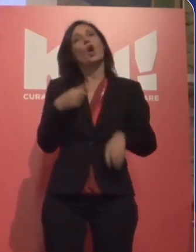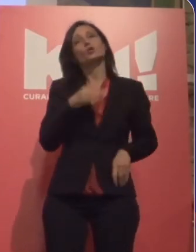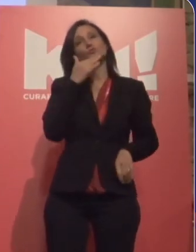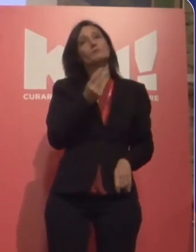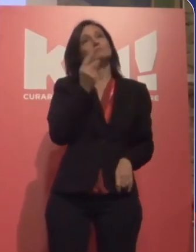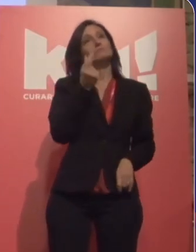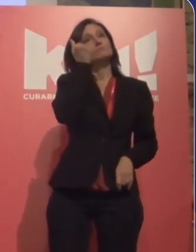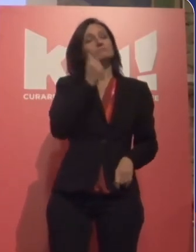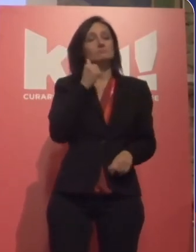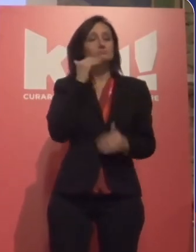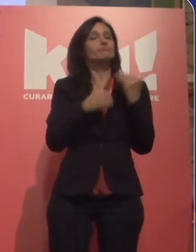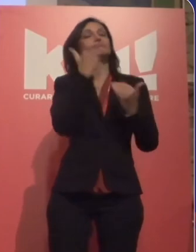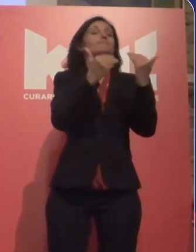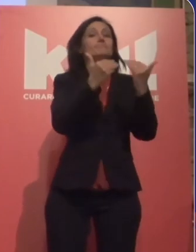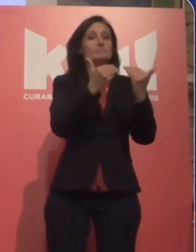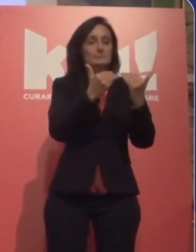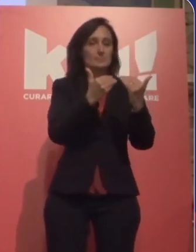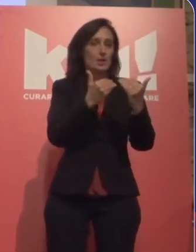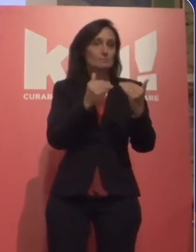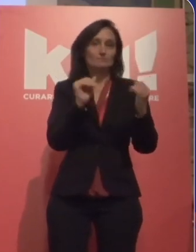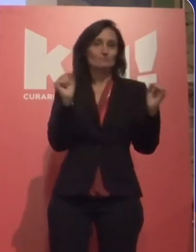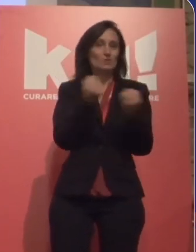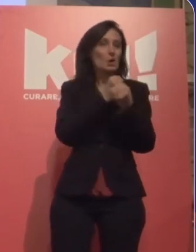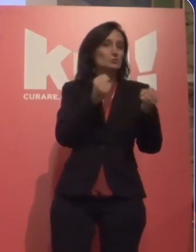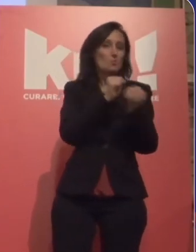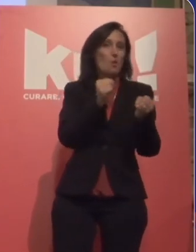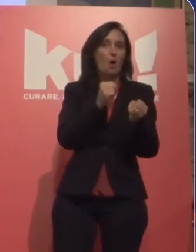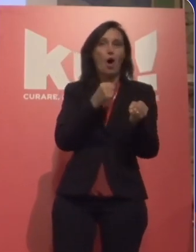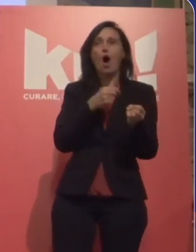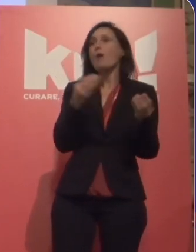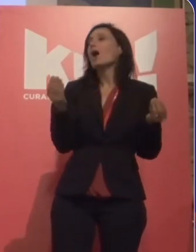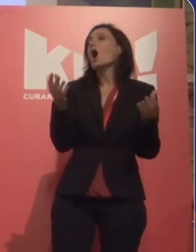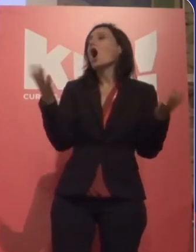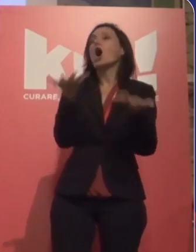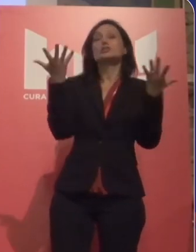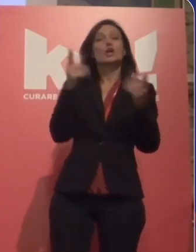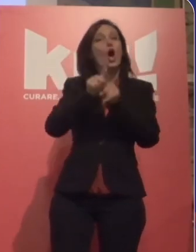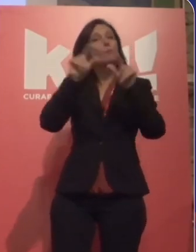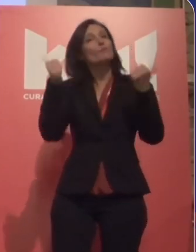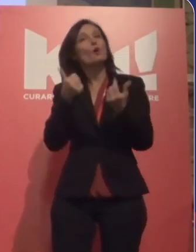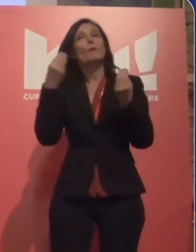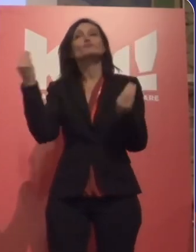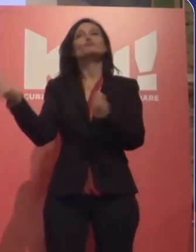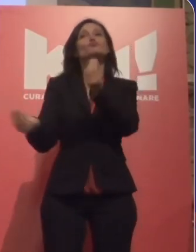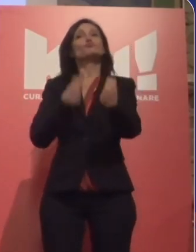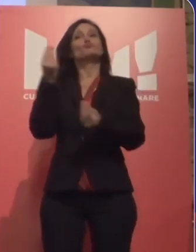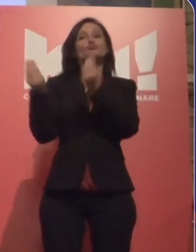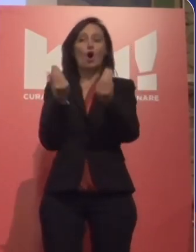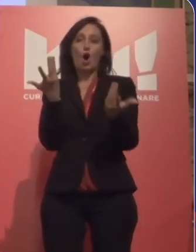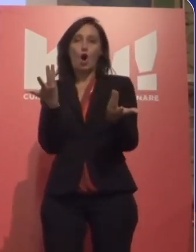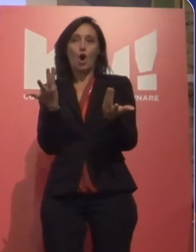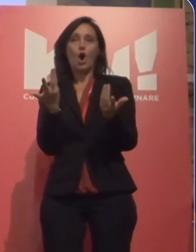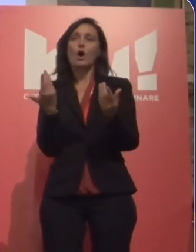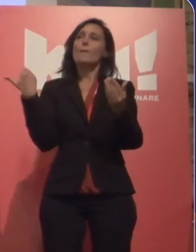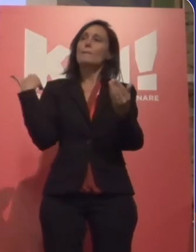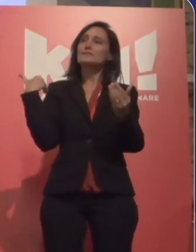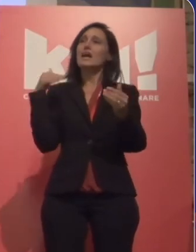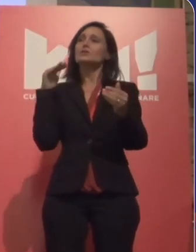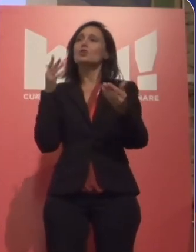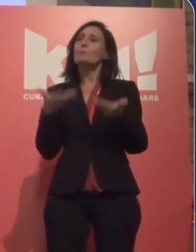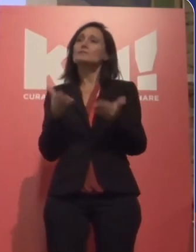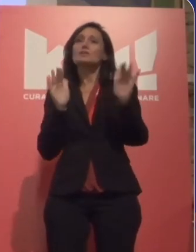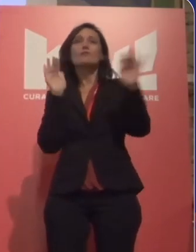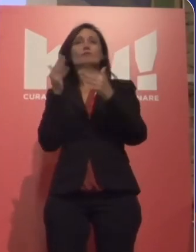ricominciamo come se tutto sia un gioco ad incastro tra passato presente futuro che ci